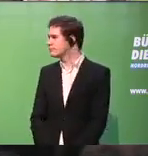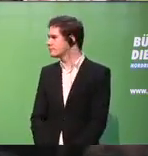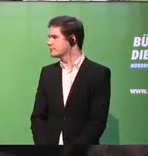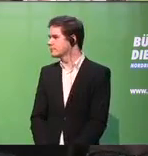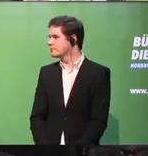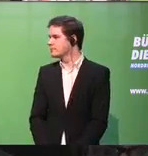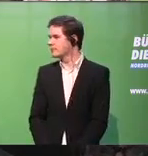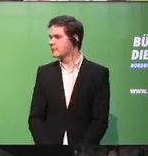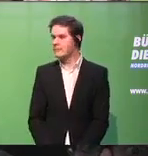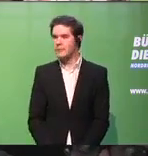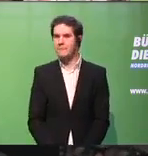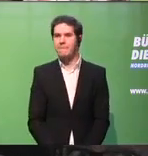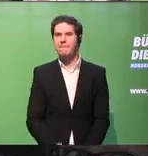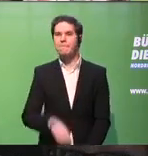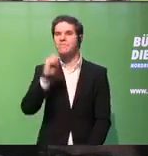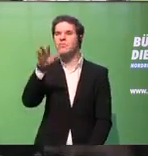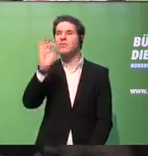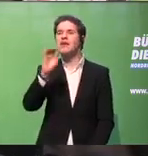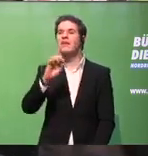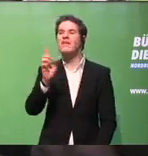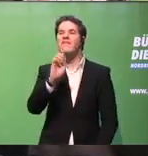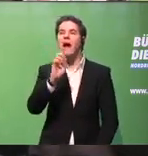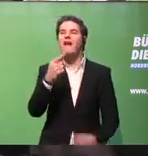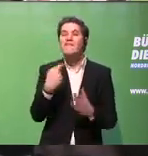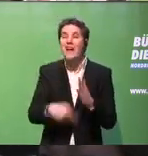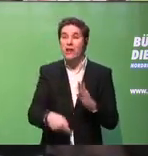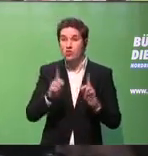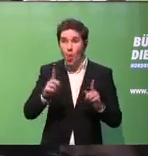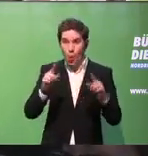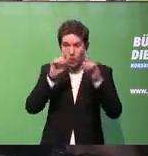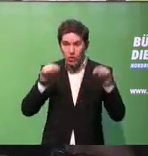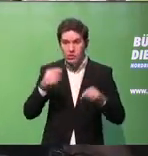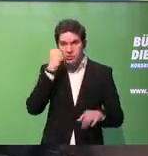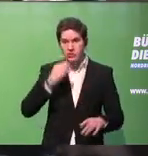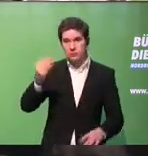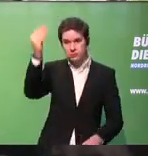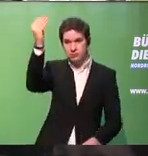Und nochmal bitte hochheben, hochhalten.